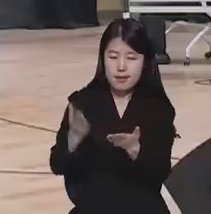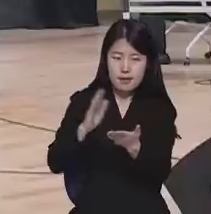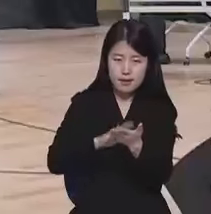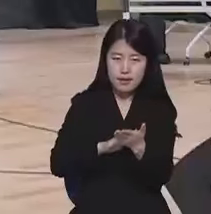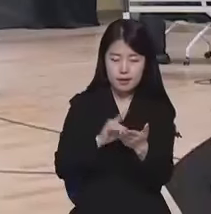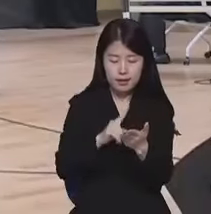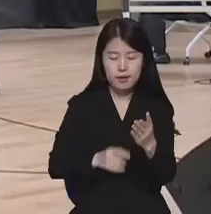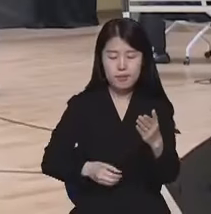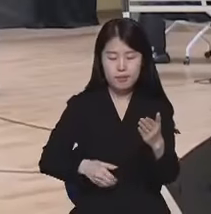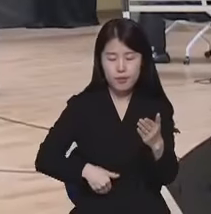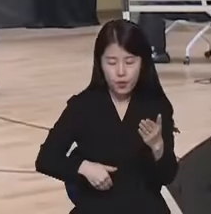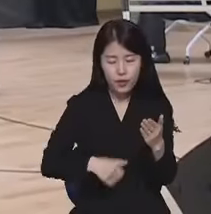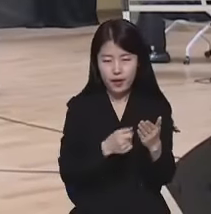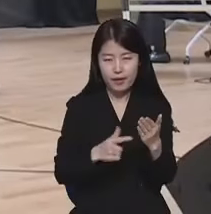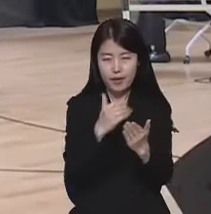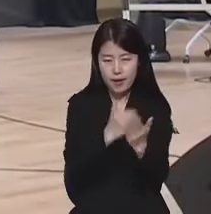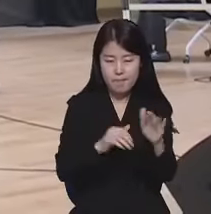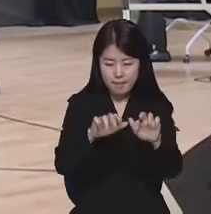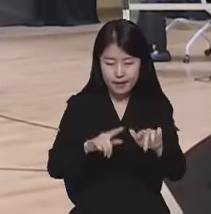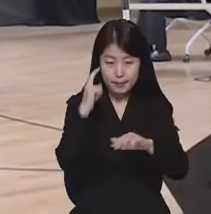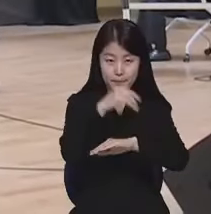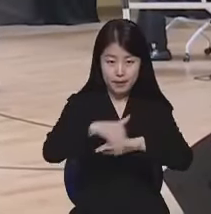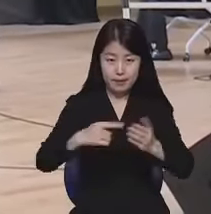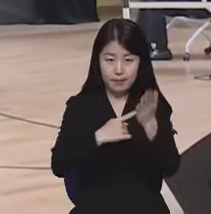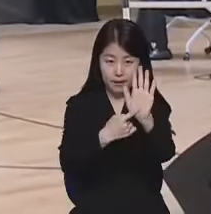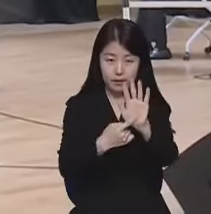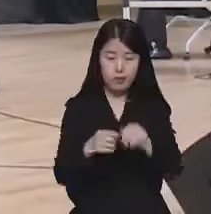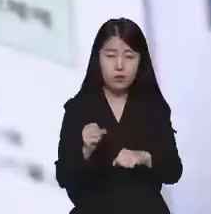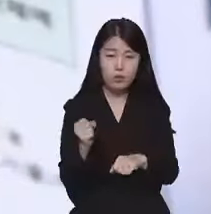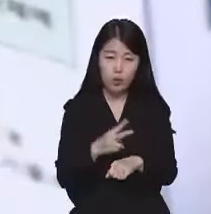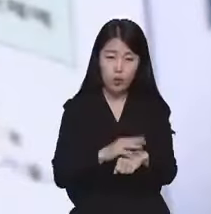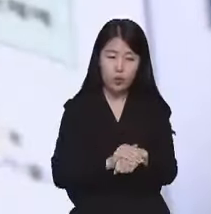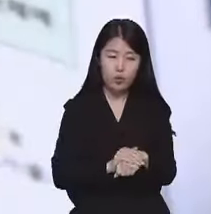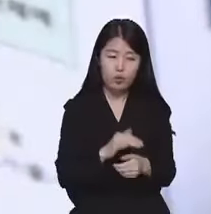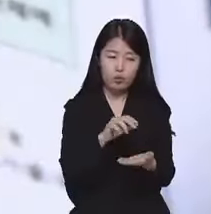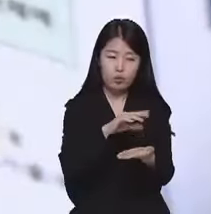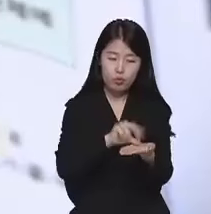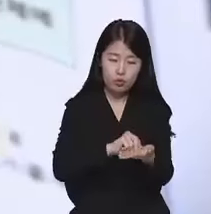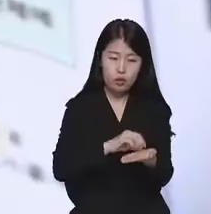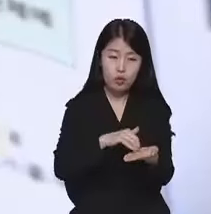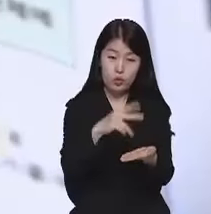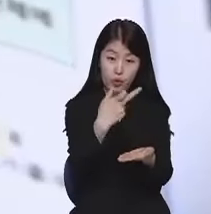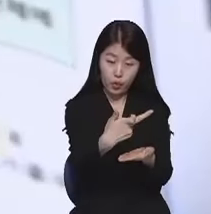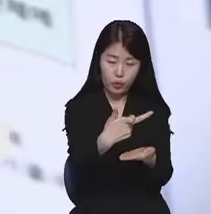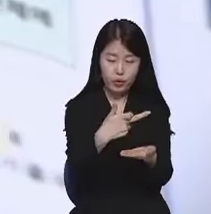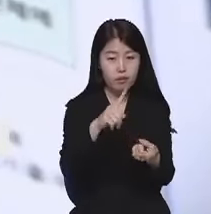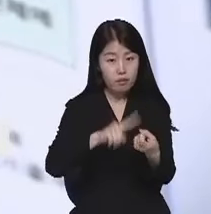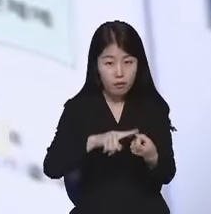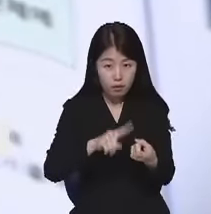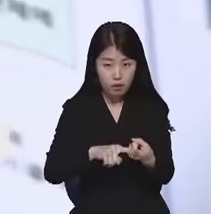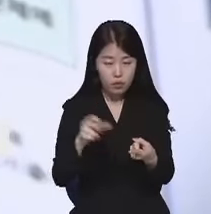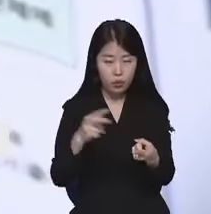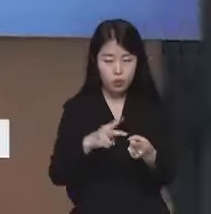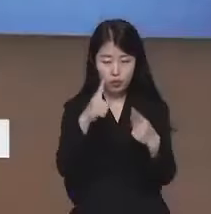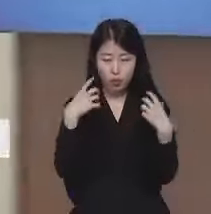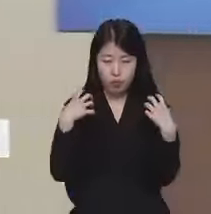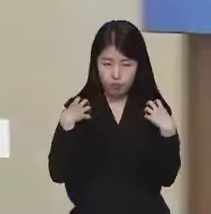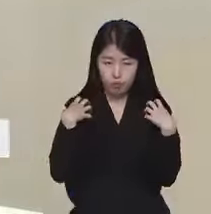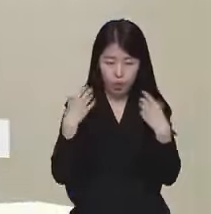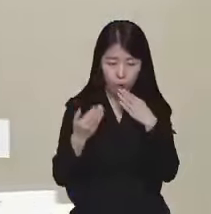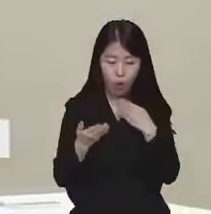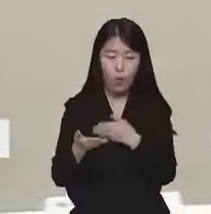덧붙였습니다. 발포 명령과 안매장 등 17개 개별 과제에 대한 조사 경위와 결과, 대정부 권고안을